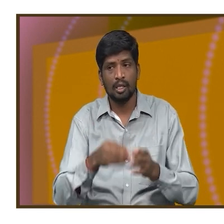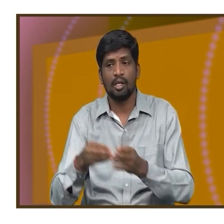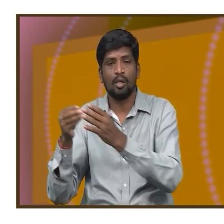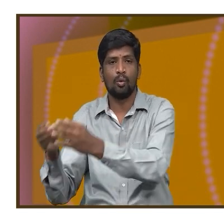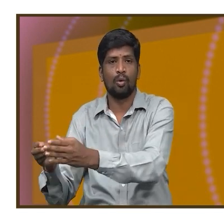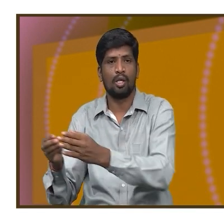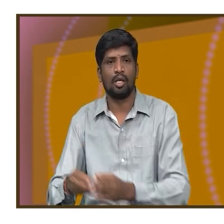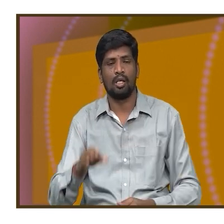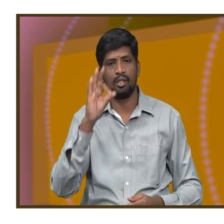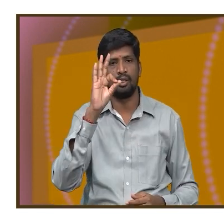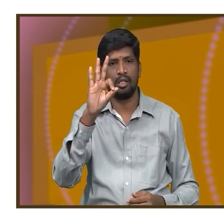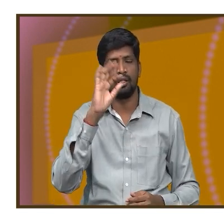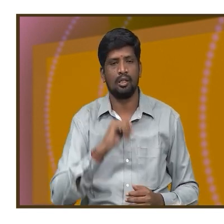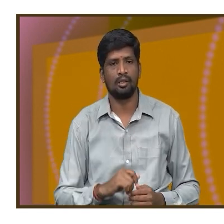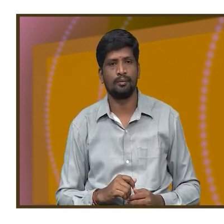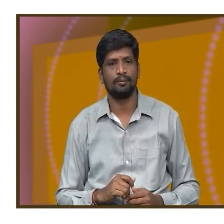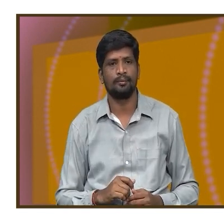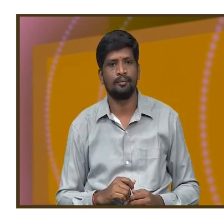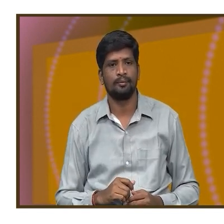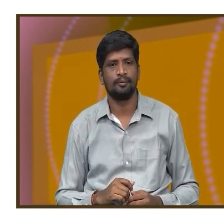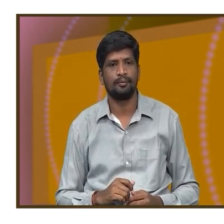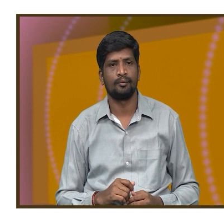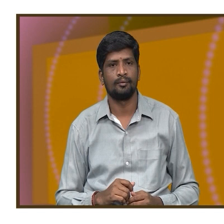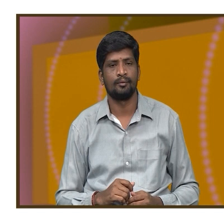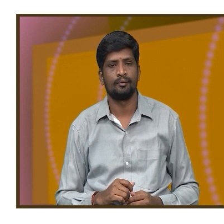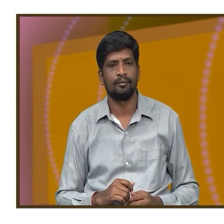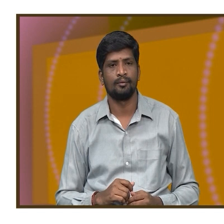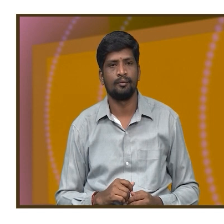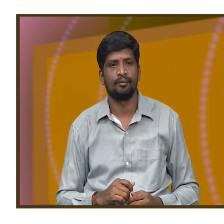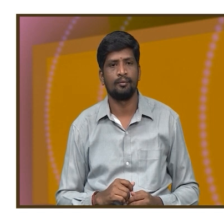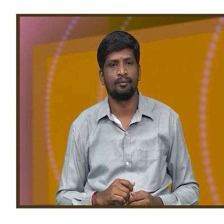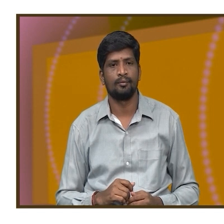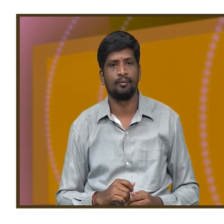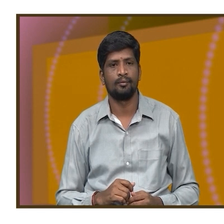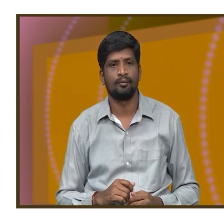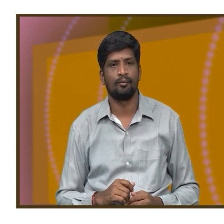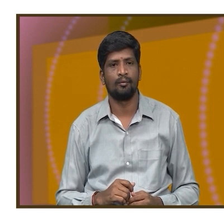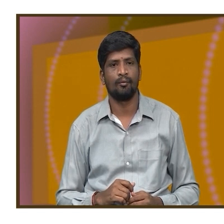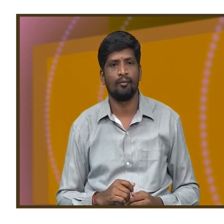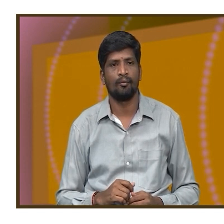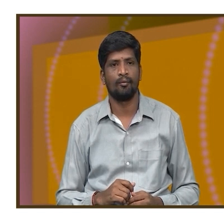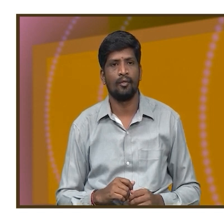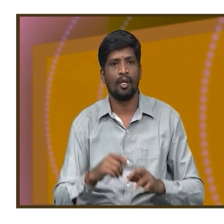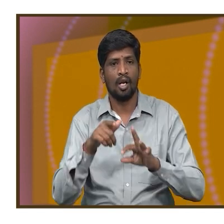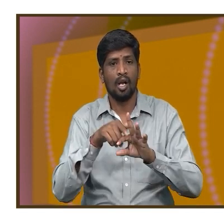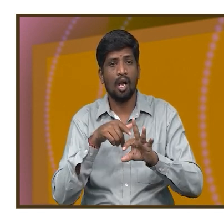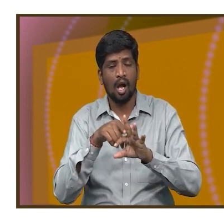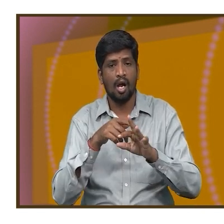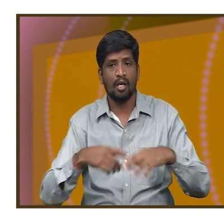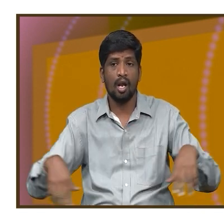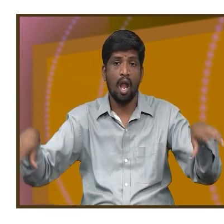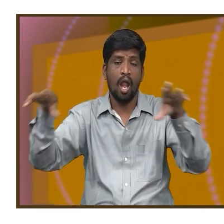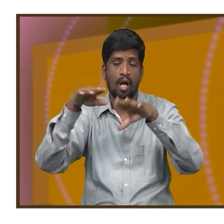உடனே கொடுக்கின்றார். இதில் அவருடைய நேர்மை வெளிப்படுகிறது என்கின்ற ஒரு செய்தியை பார்க்கலாம். காலனி உலகின் எல்லா